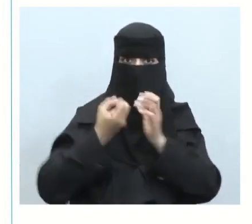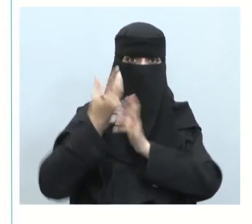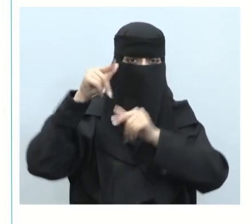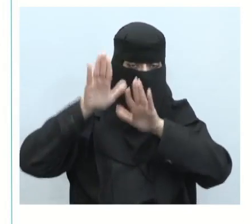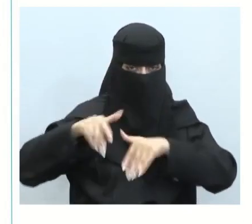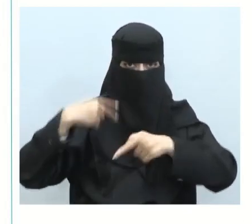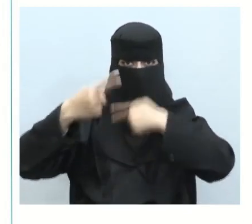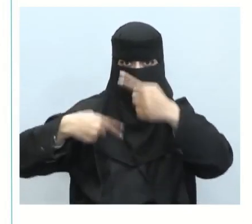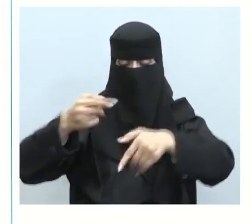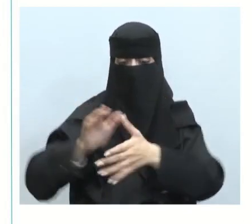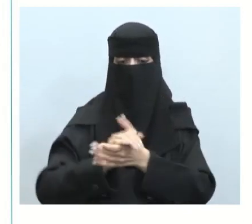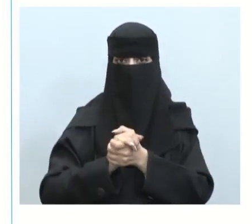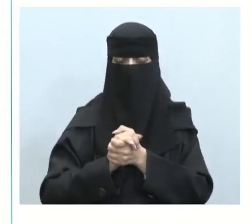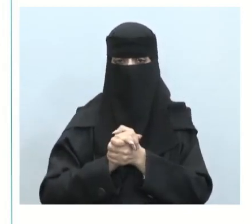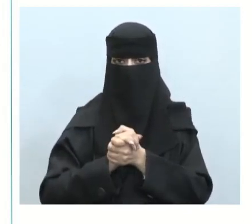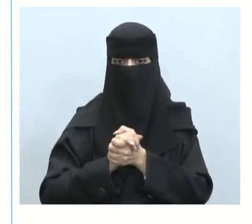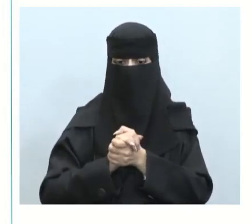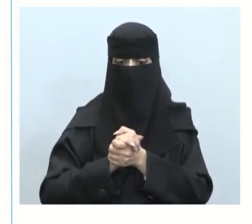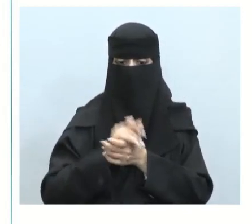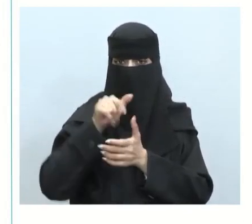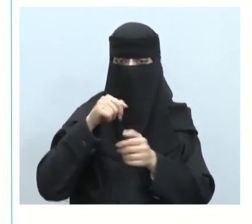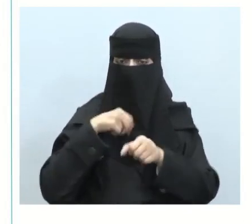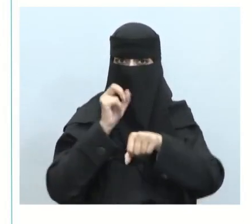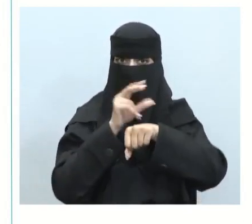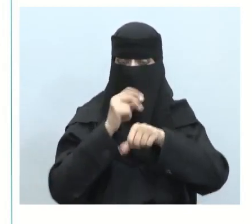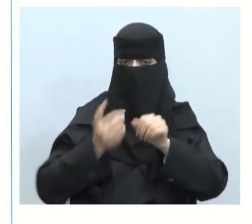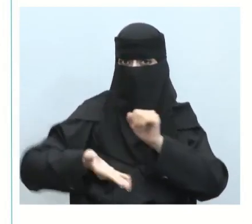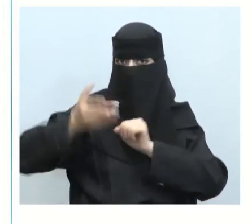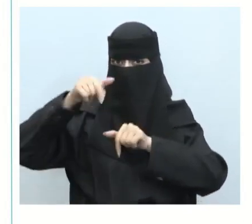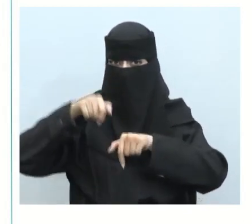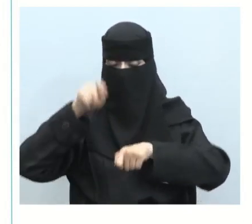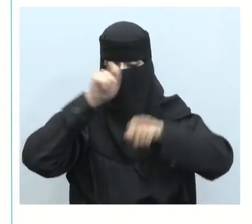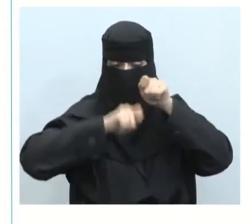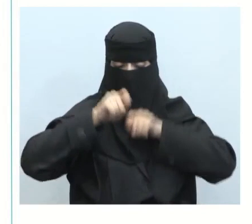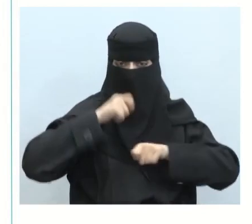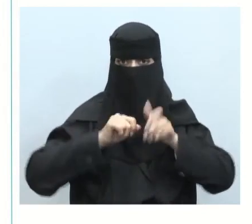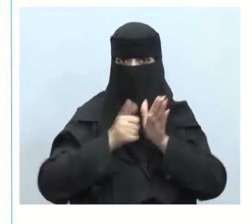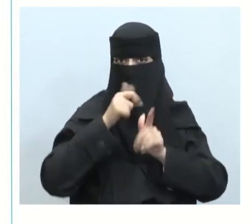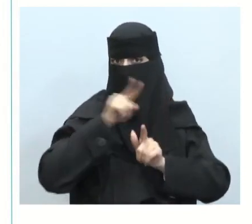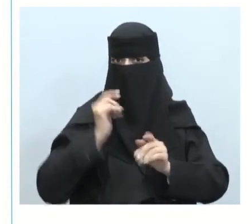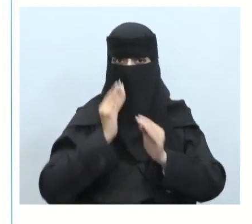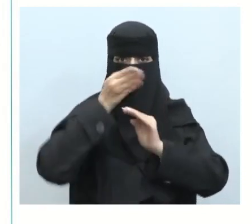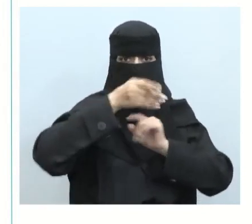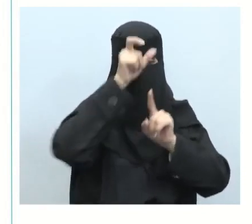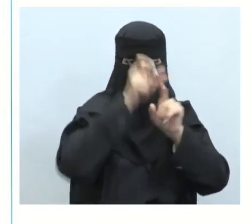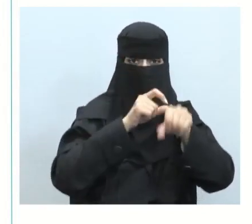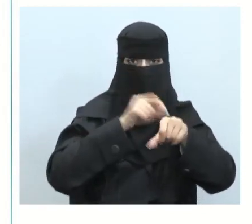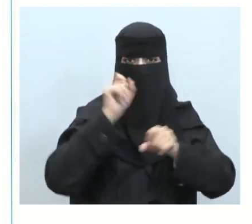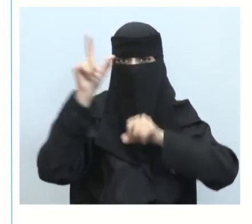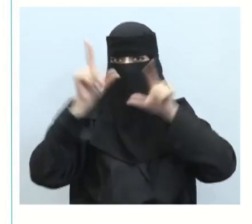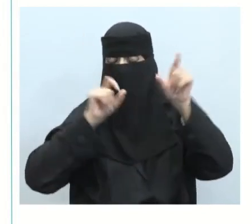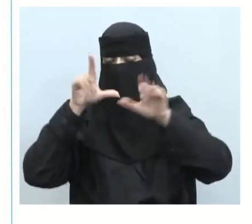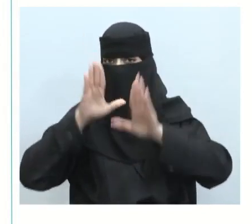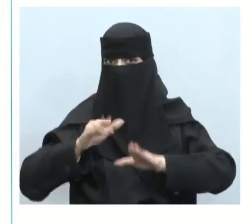ما زالت مستمره ان تتعلم القيام بعمليات جديده دون تدخل الانسان وهو انترنت الاشياء اذا الالات